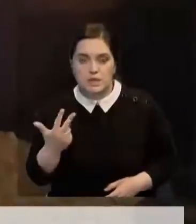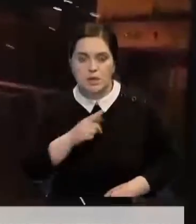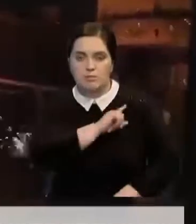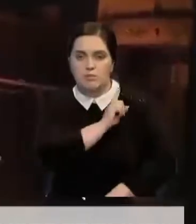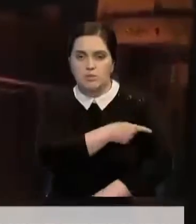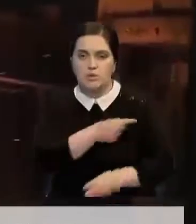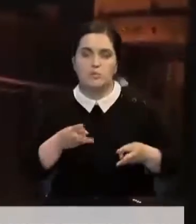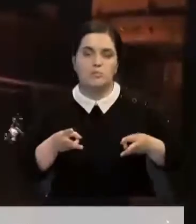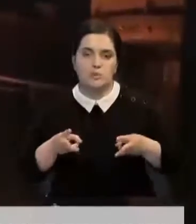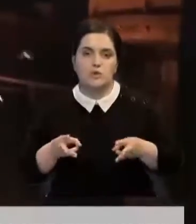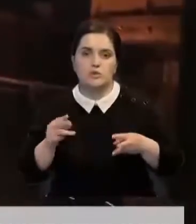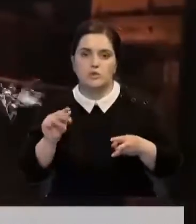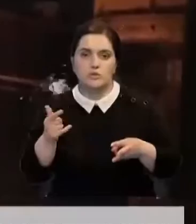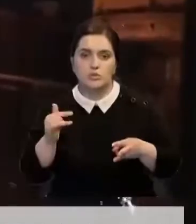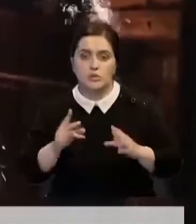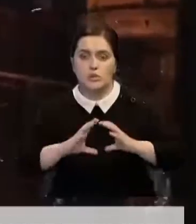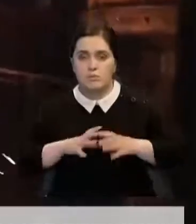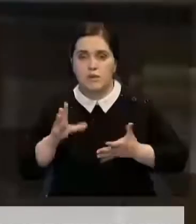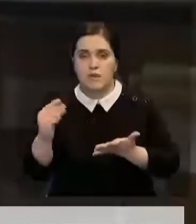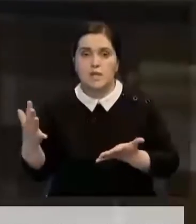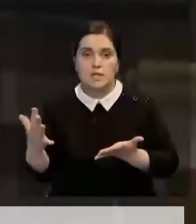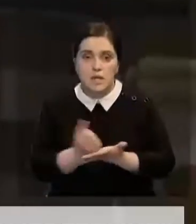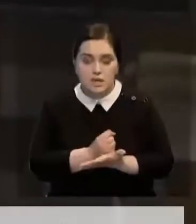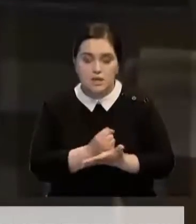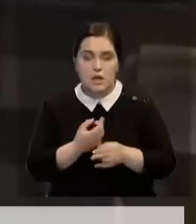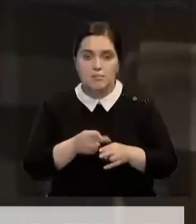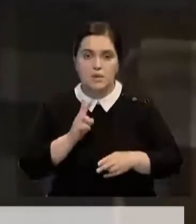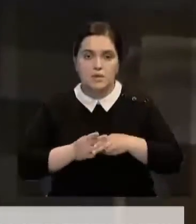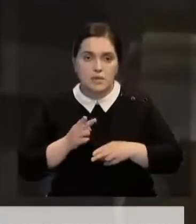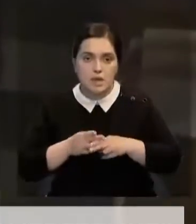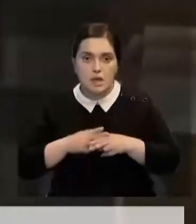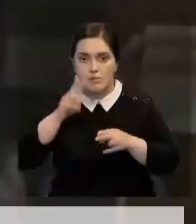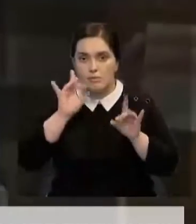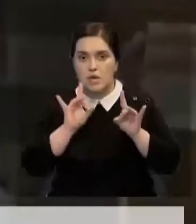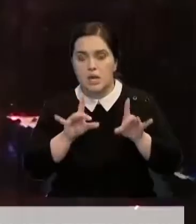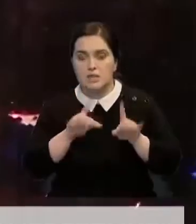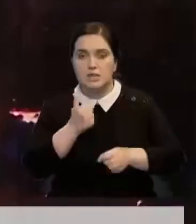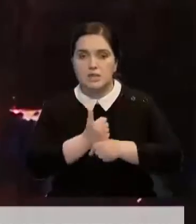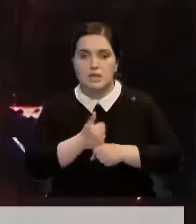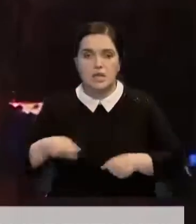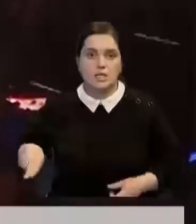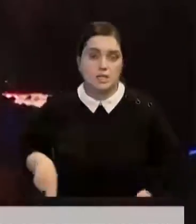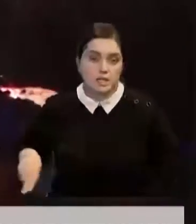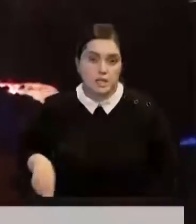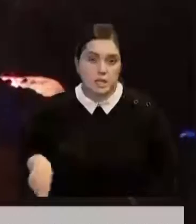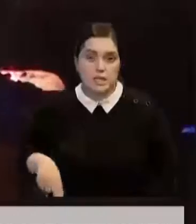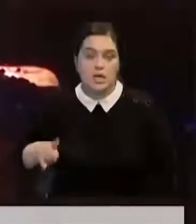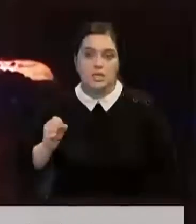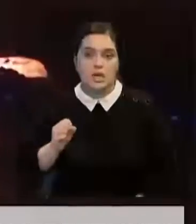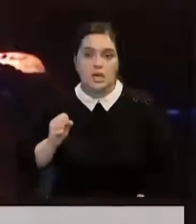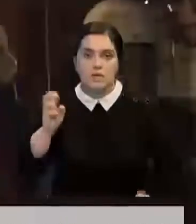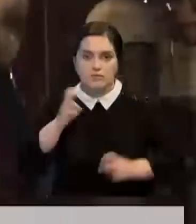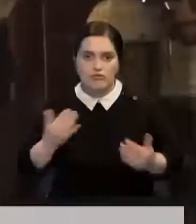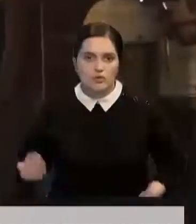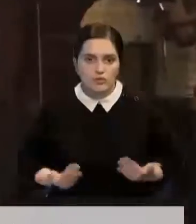печей по производству чугуна в мире обо всех достижениях металлургического комбината дипломатам рассказал генеральный директор Биджу наир на Литейном дворе гости